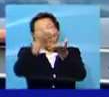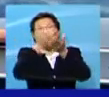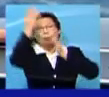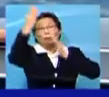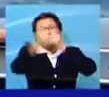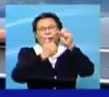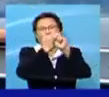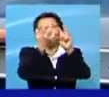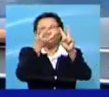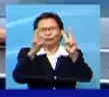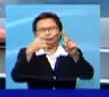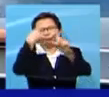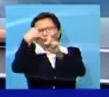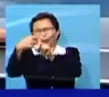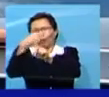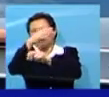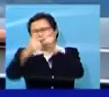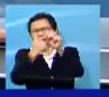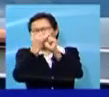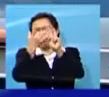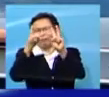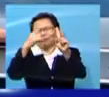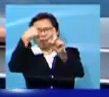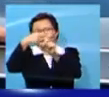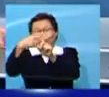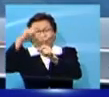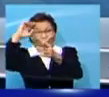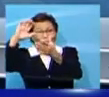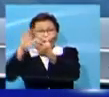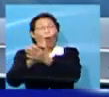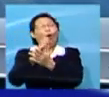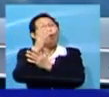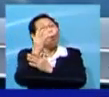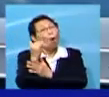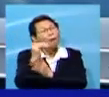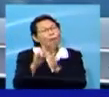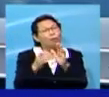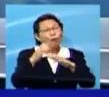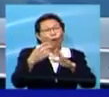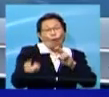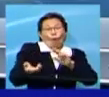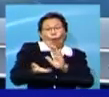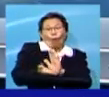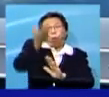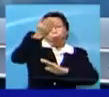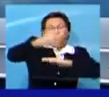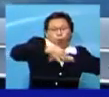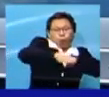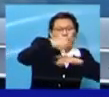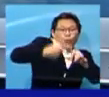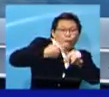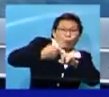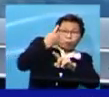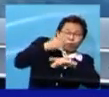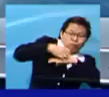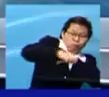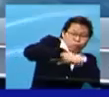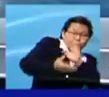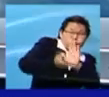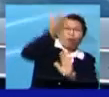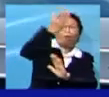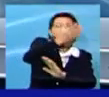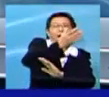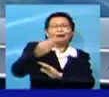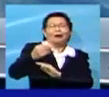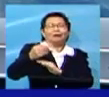tahun 2017 dan 2018. Keyakinan ini bersandarkan peningkatan ekspor Malaysia sejak beberapa bulan kebelakangan ini